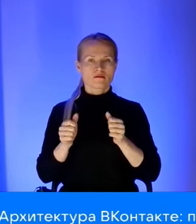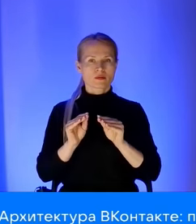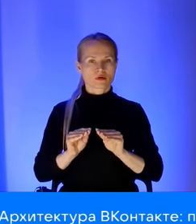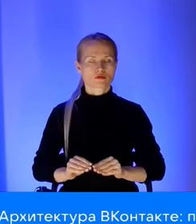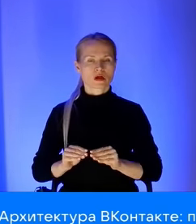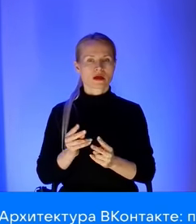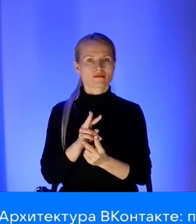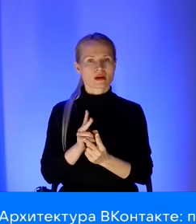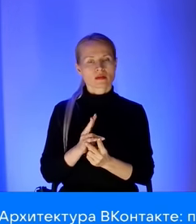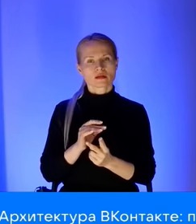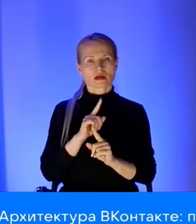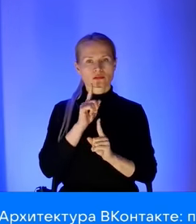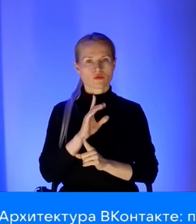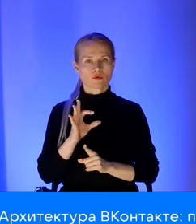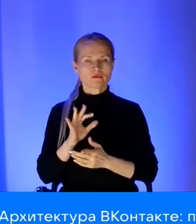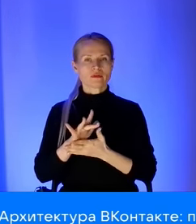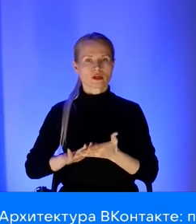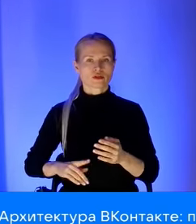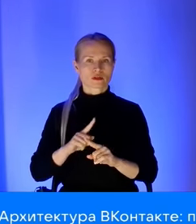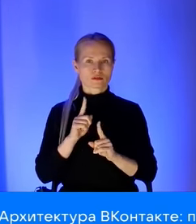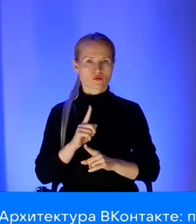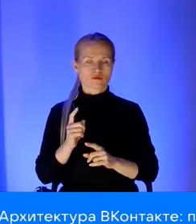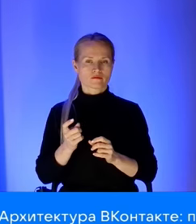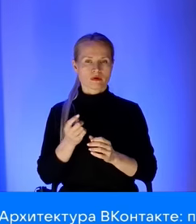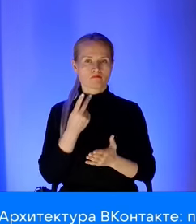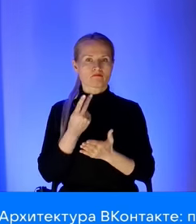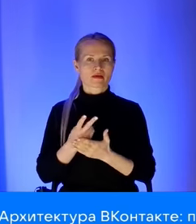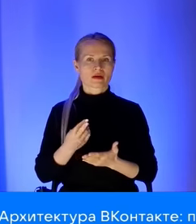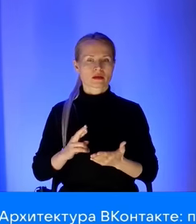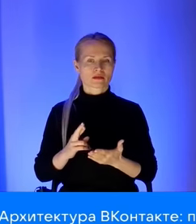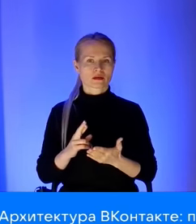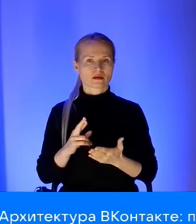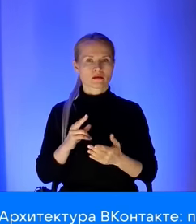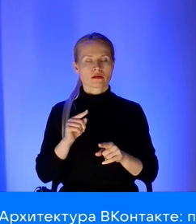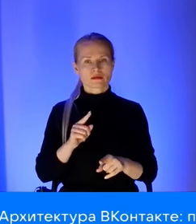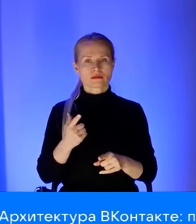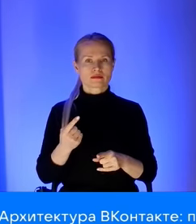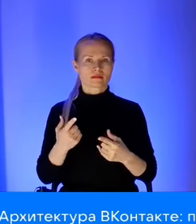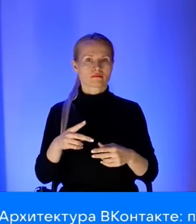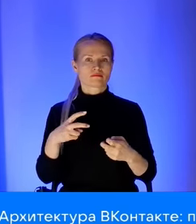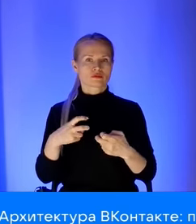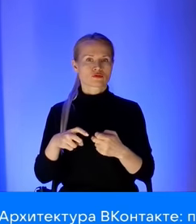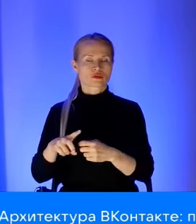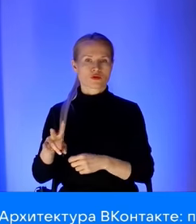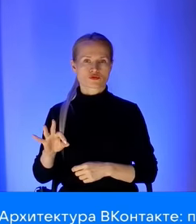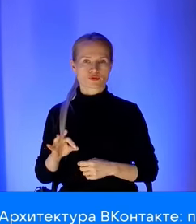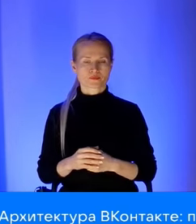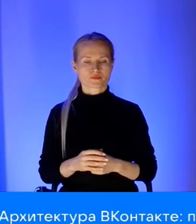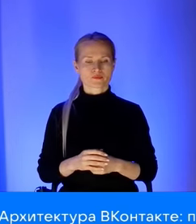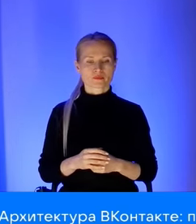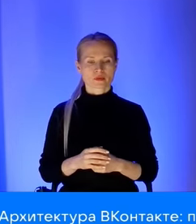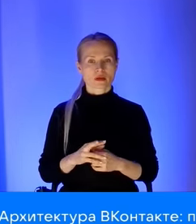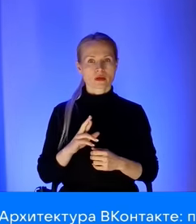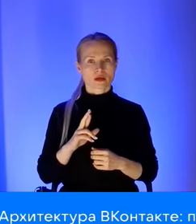в и дальше это свойство проявляется проверяется на нарушение я